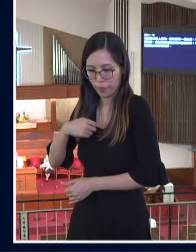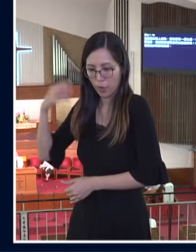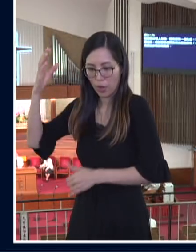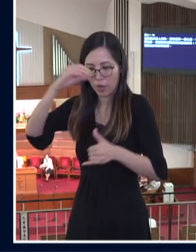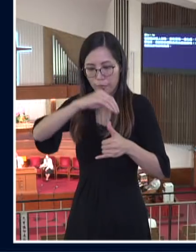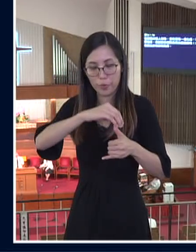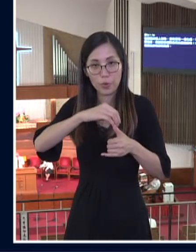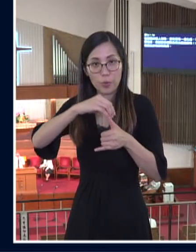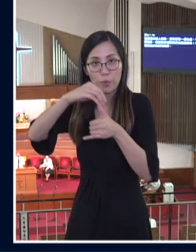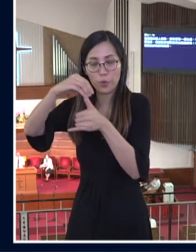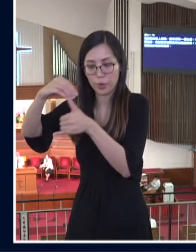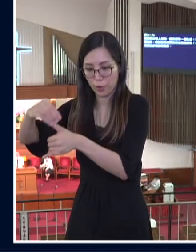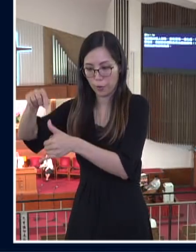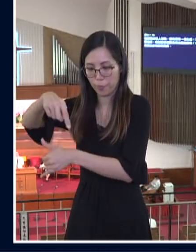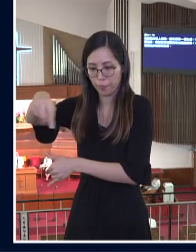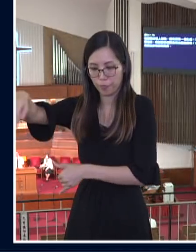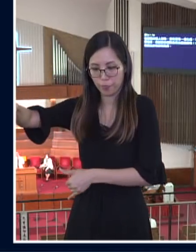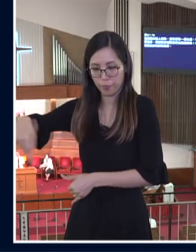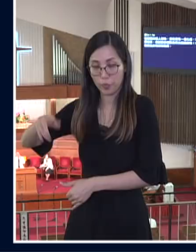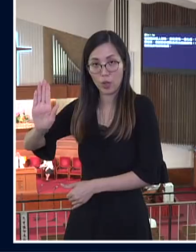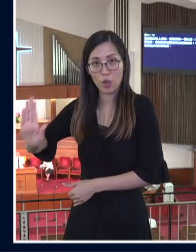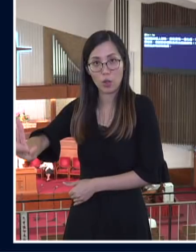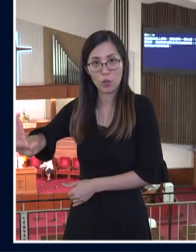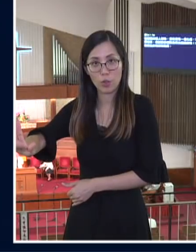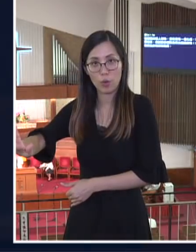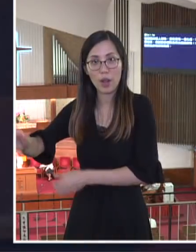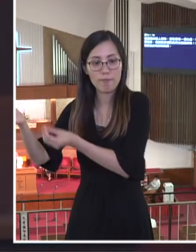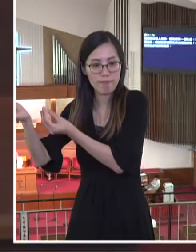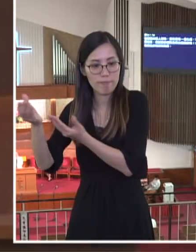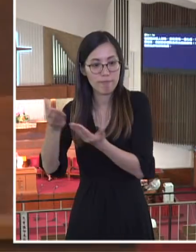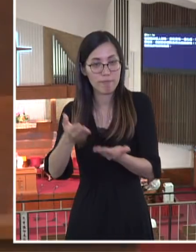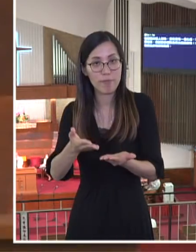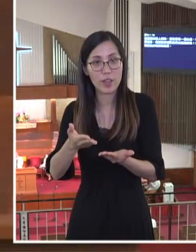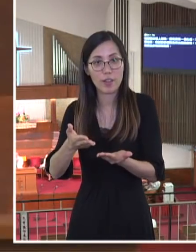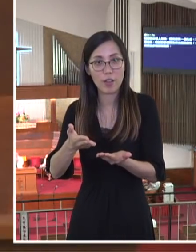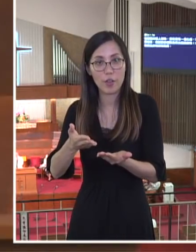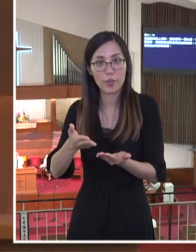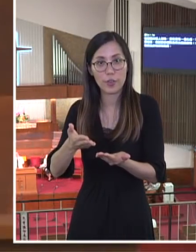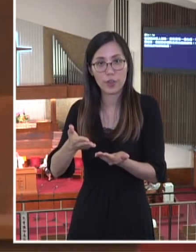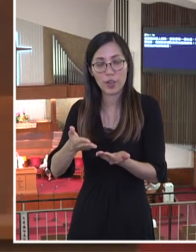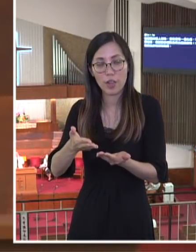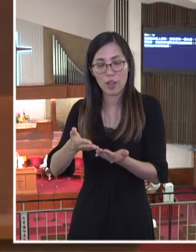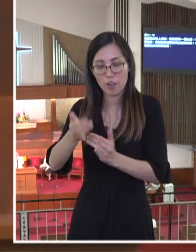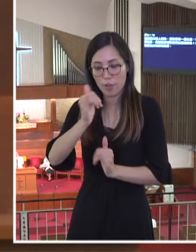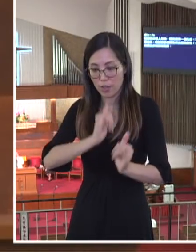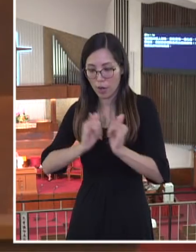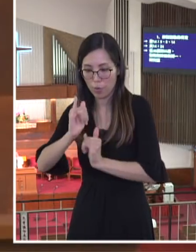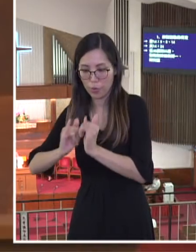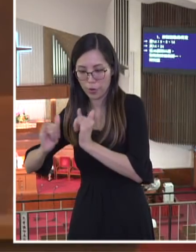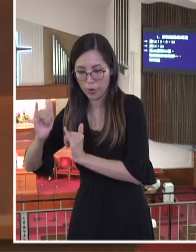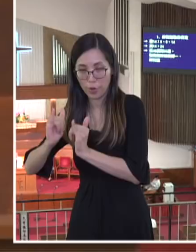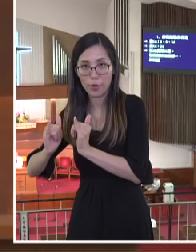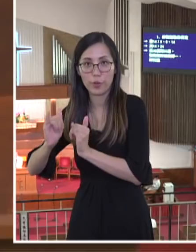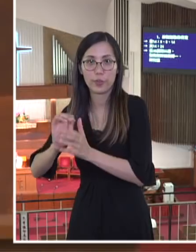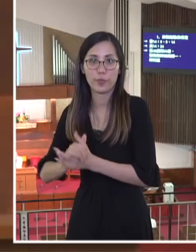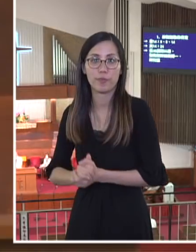这个是耶和华神讲的，是神给加勒的应许，也是神给加勒的